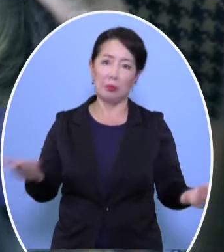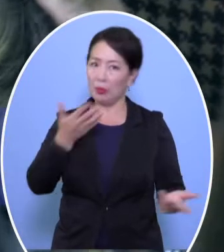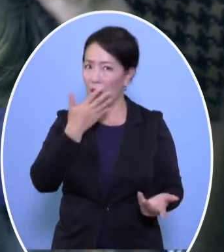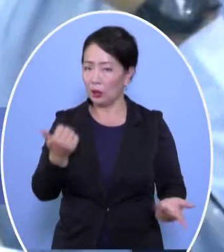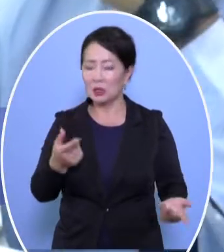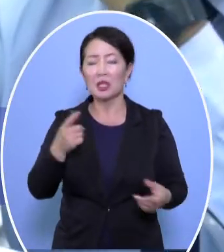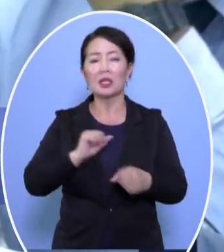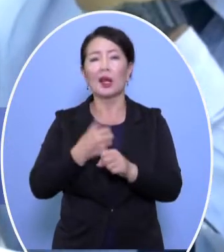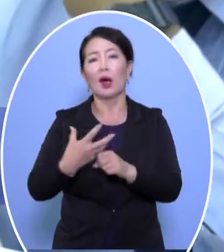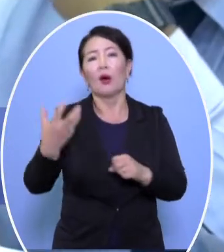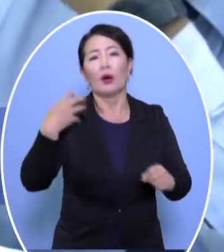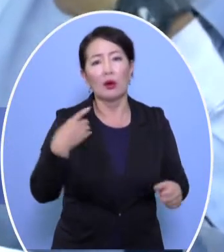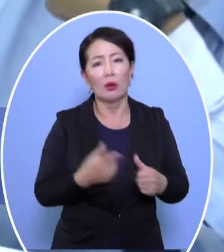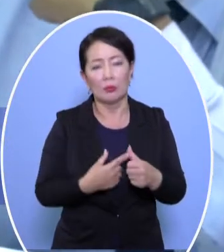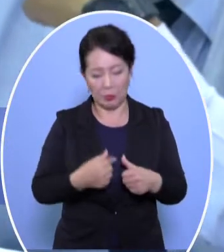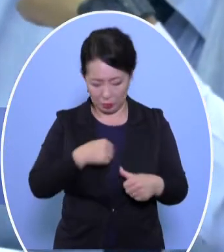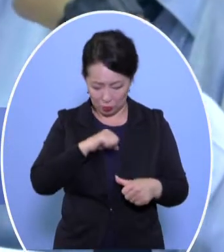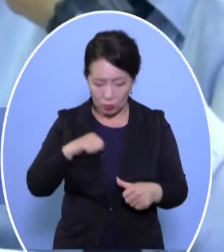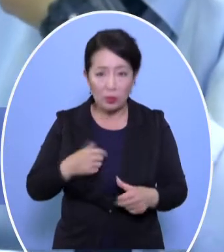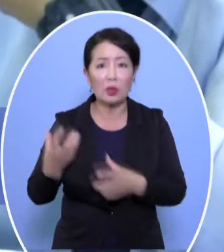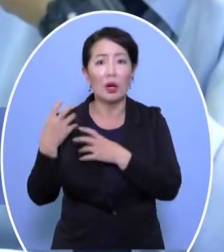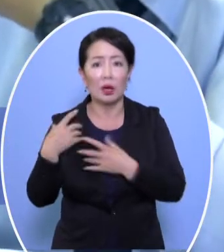Тэгээ тэрийг хэн үрж байгаа юм бэ? Бид нар үрж байгаа байхгүй юу?